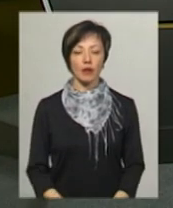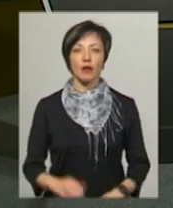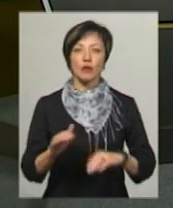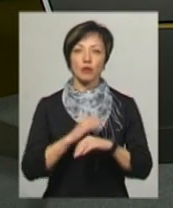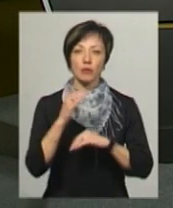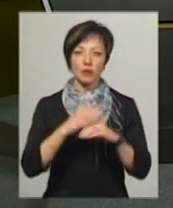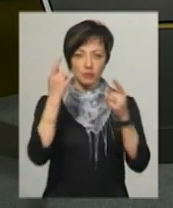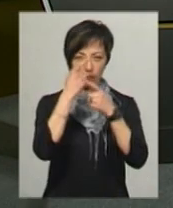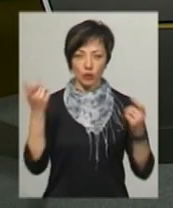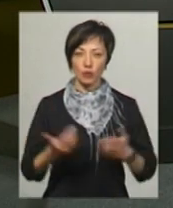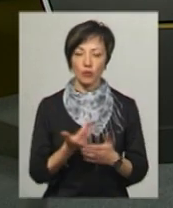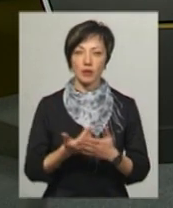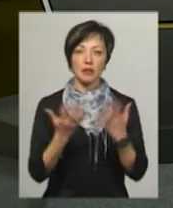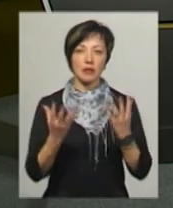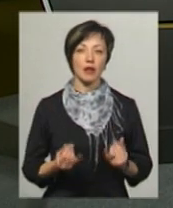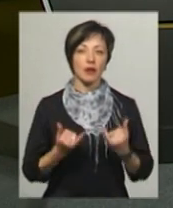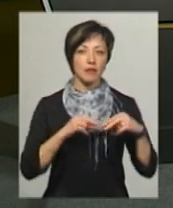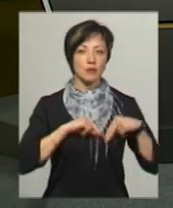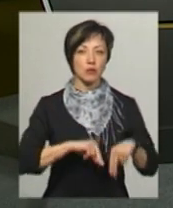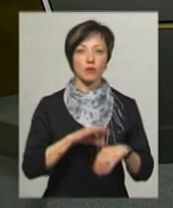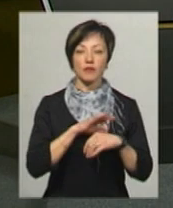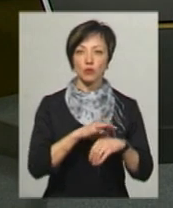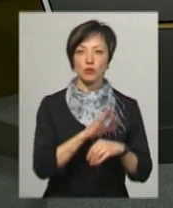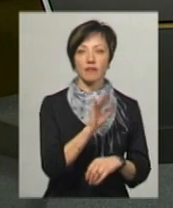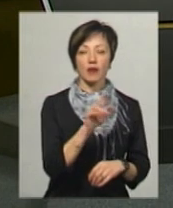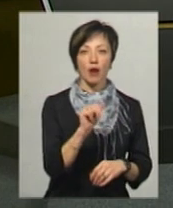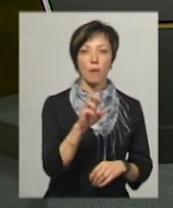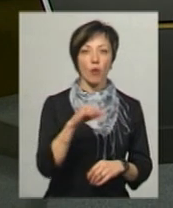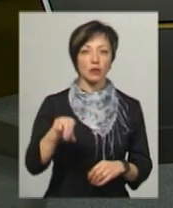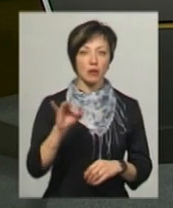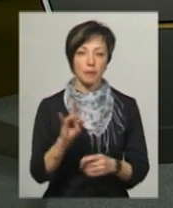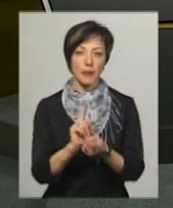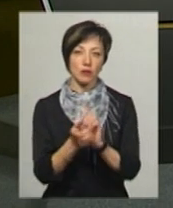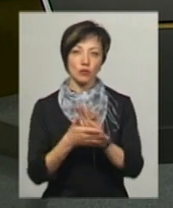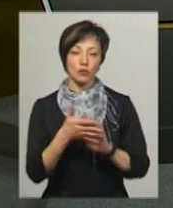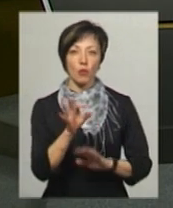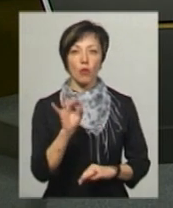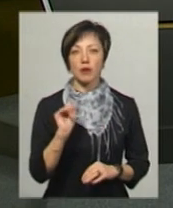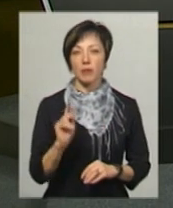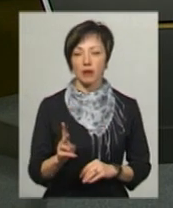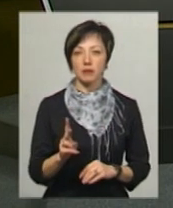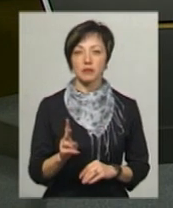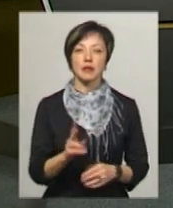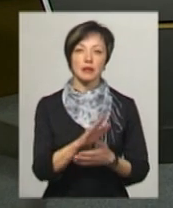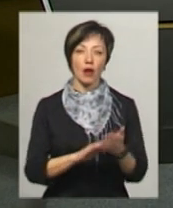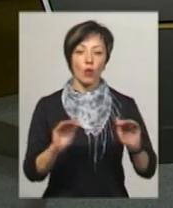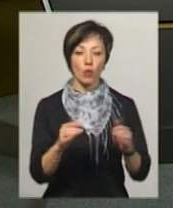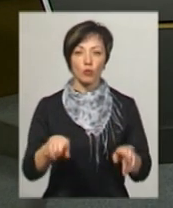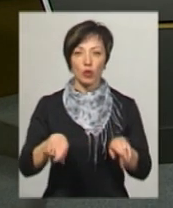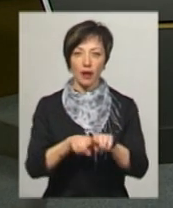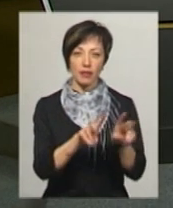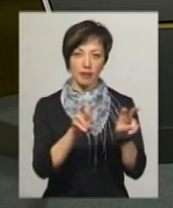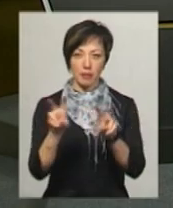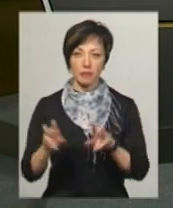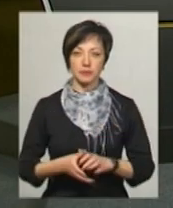Доброго вечора. В ефірі інформаційний випуск новин. У студії для вас працюють ведуча Вікторія Бондар, переклад на жестову мову Ольги Рибак. Далі коротко про такі